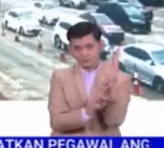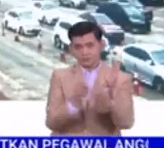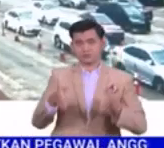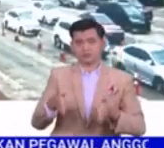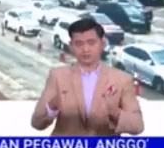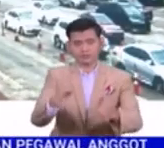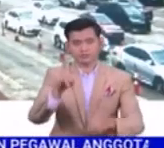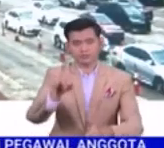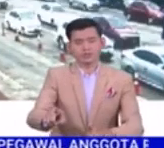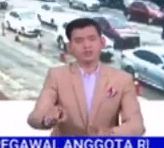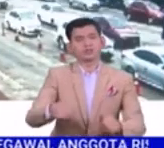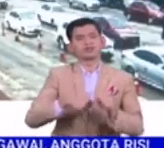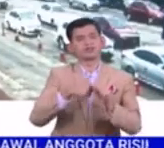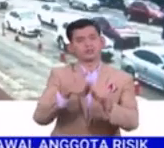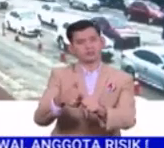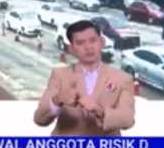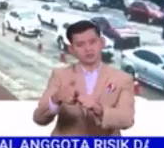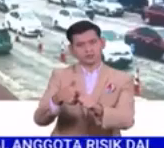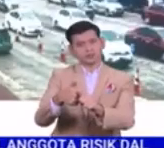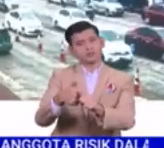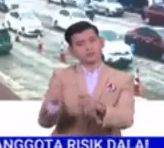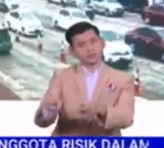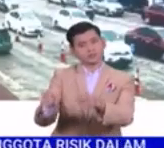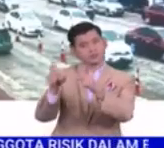telah ditetapkan oleh pengguna-pengguna